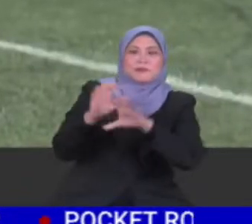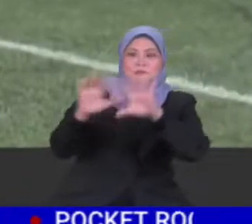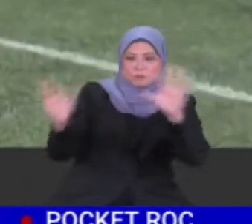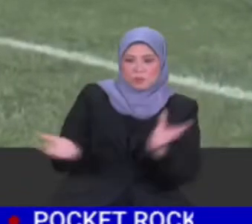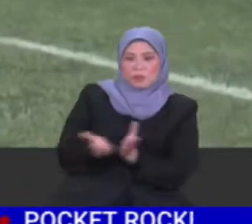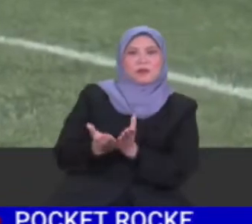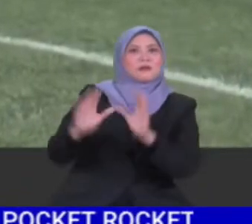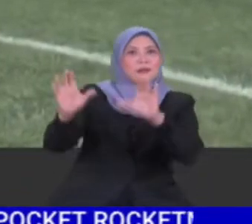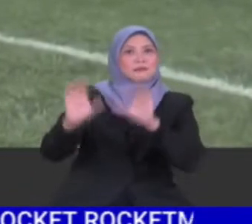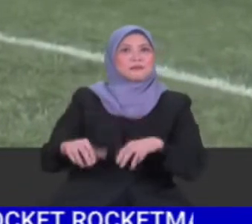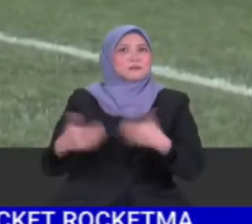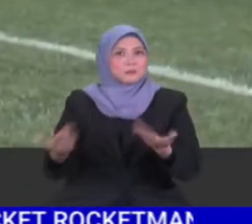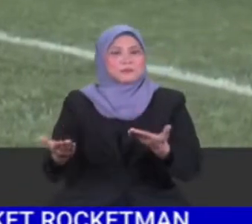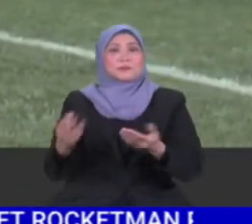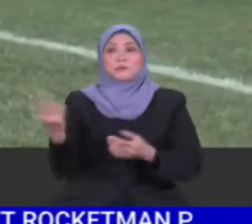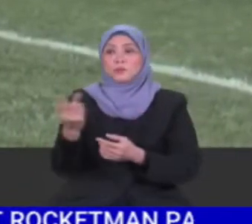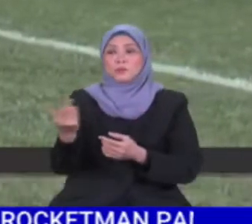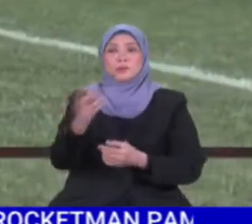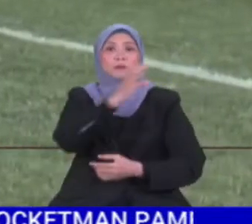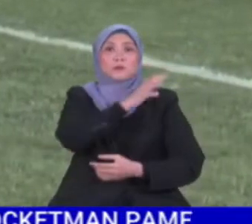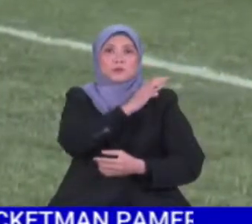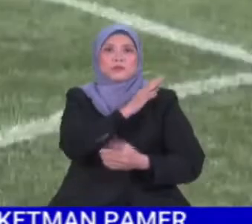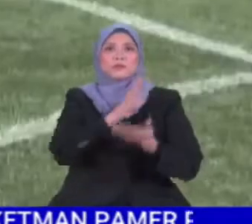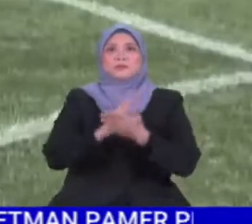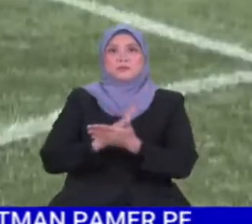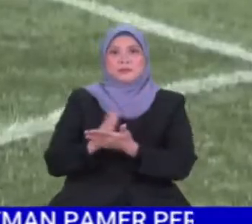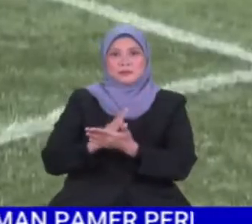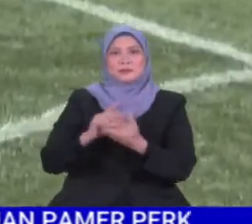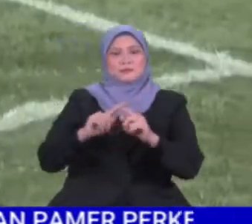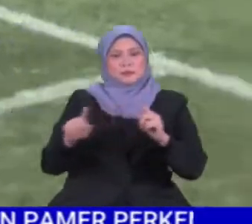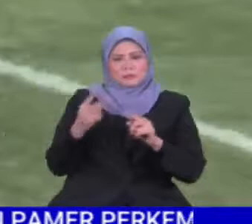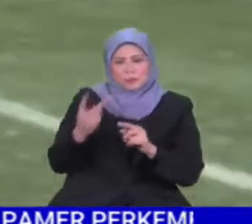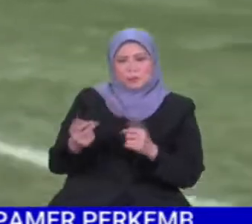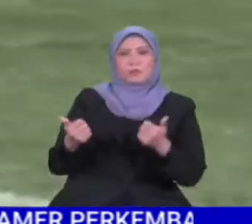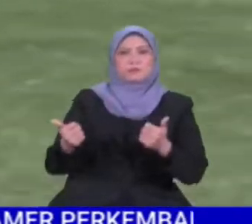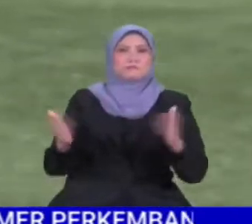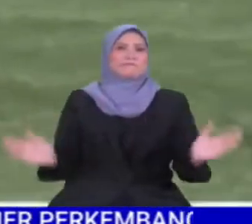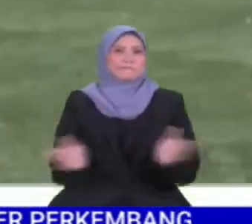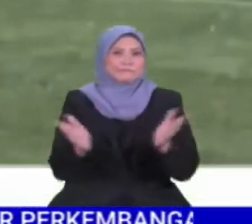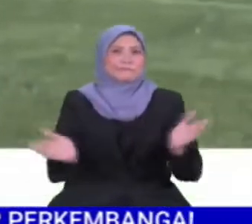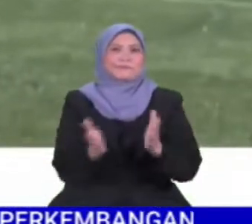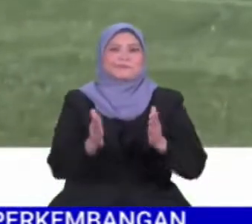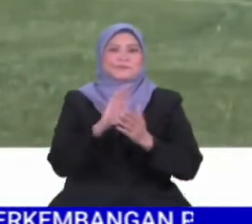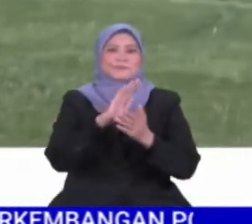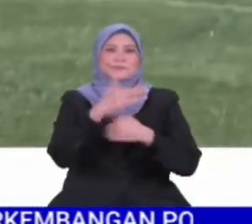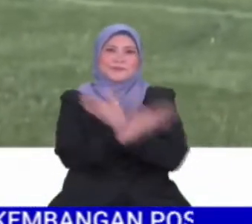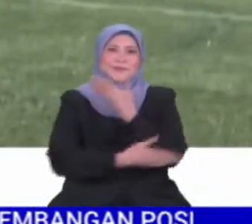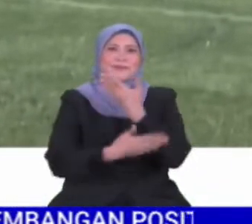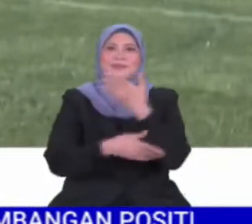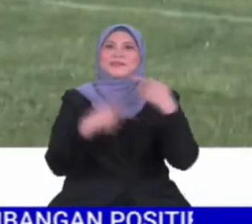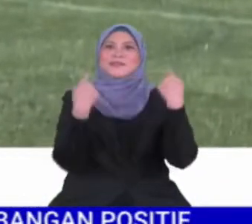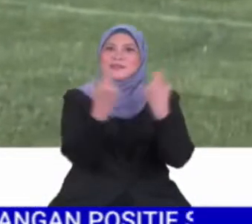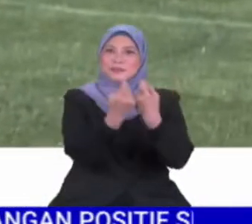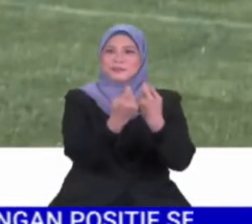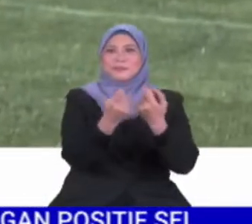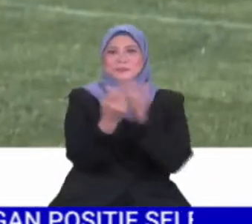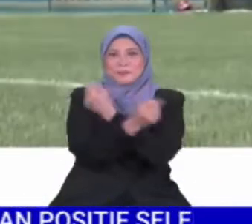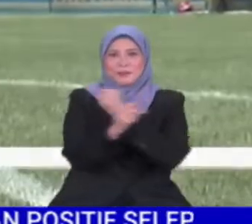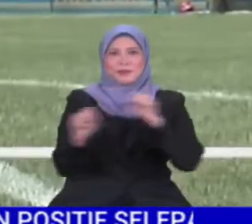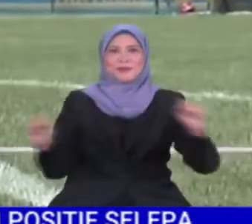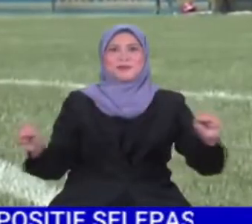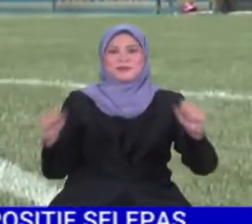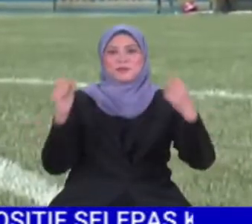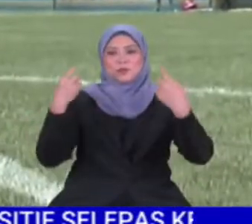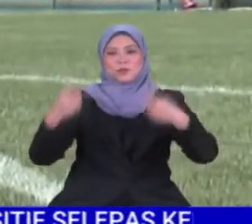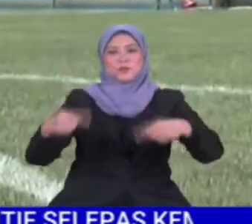meskipun kehadiran dua jurulatih ini hanya sementara namun ia sudah cukup memberi motivasi kepada pemain negara yang turut dalam persiapan